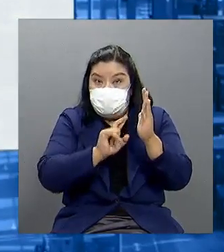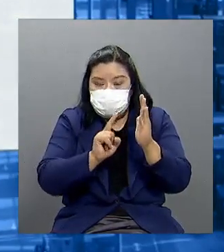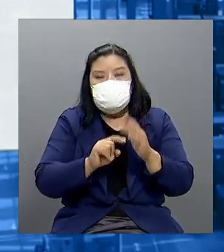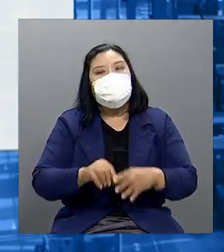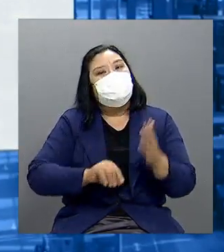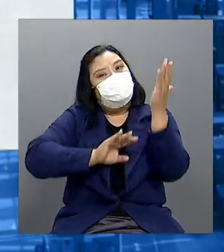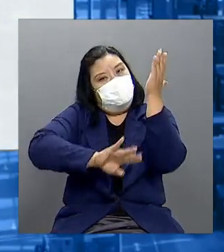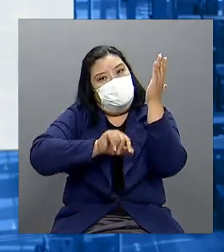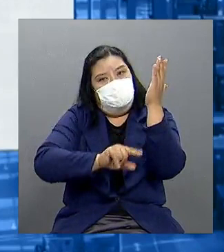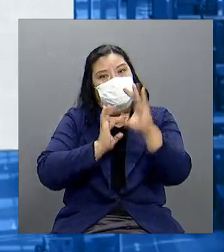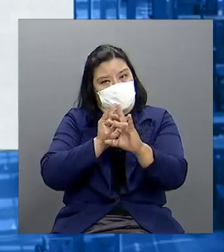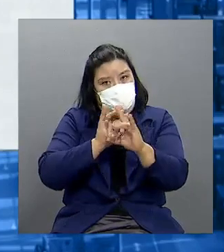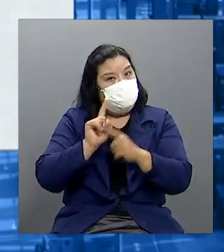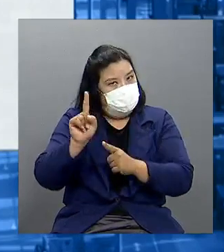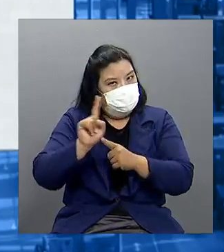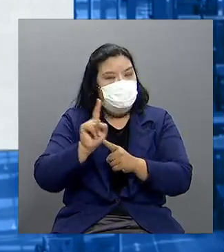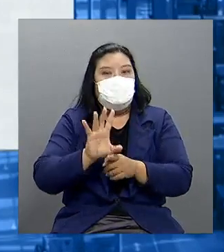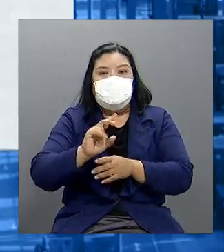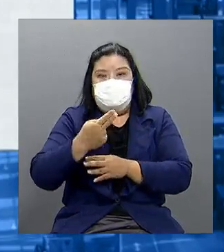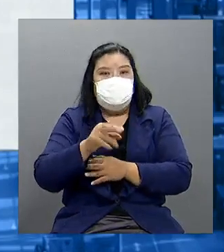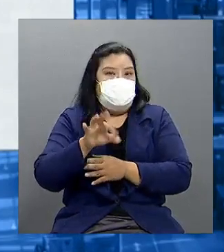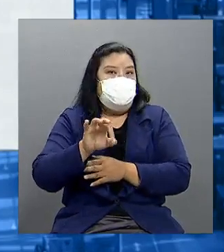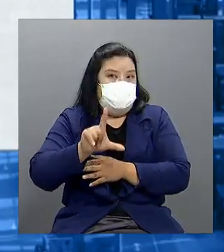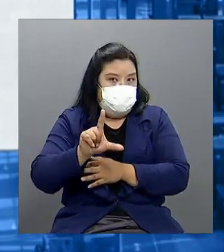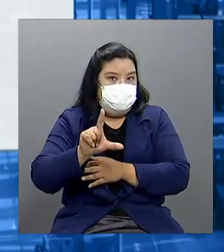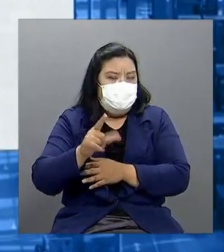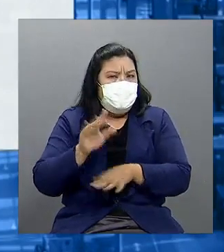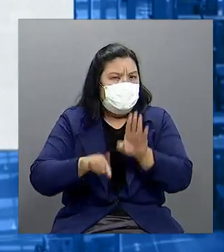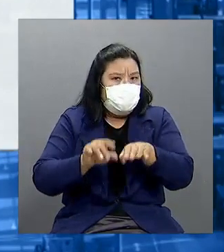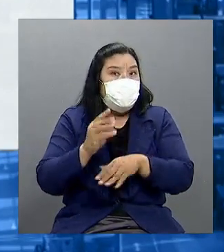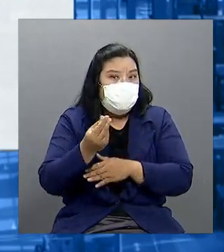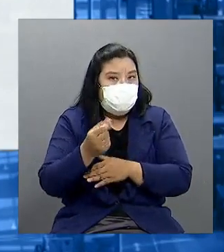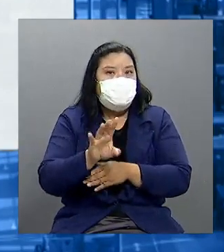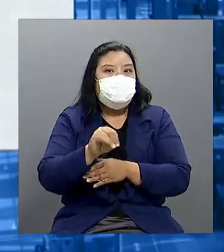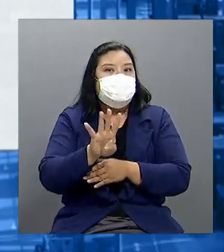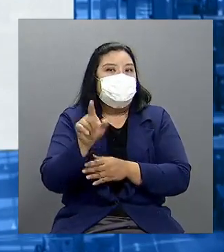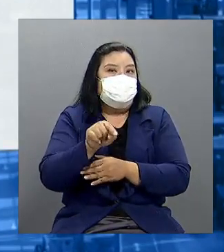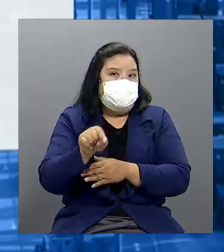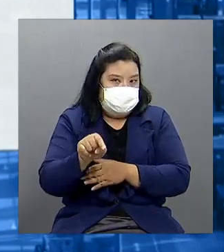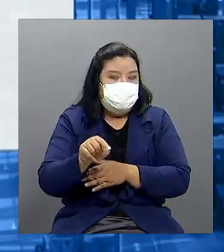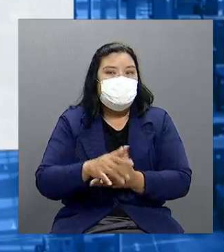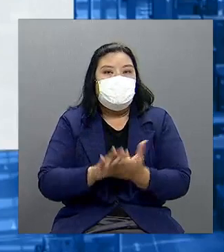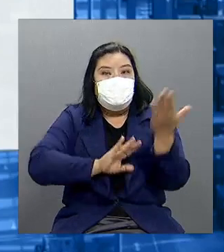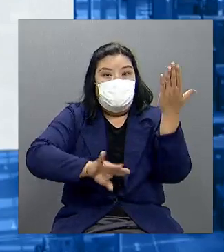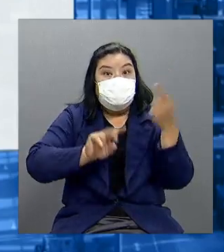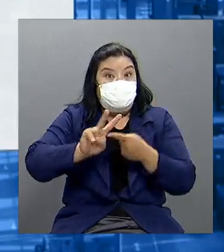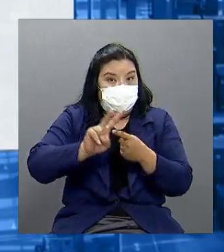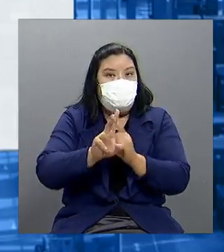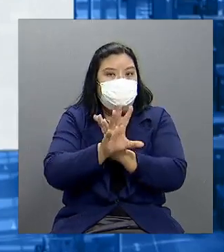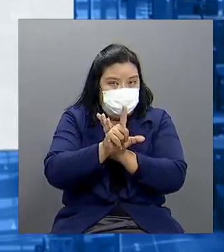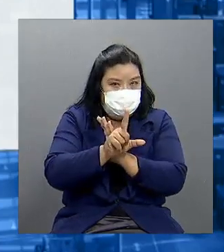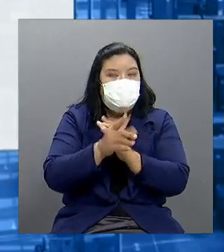ดคิดเป็นมูลค่า 79,000 ล้านบาทหรือเป็นสัดส่วน 144% รองลงมาก็คือชลบุรีและฉะเชิงเทราตามลำดับ